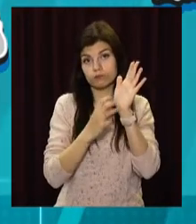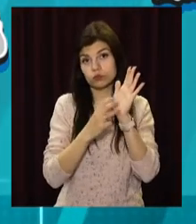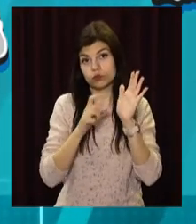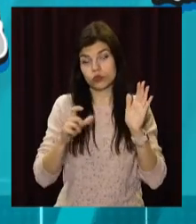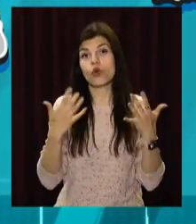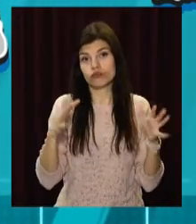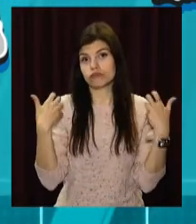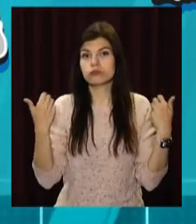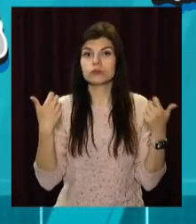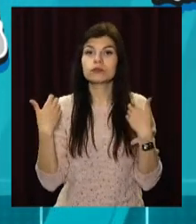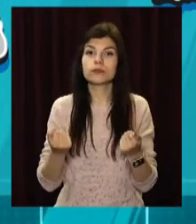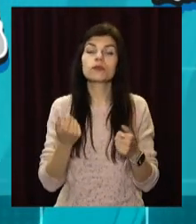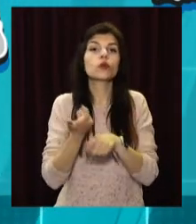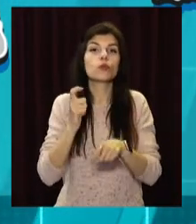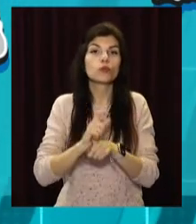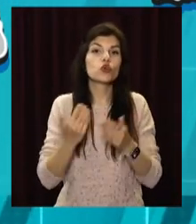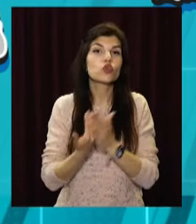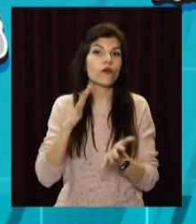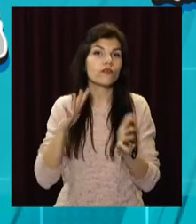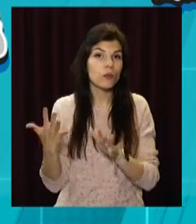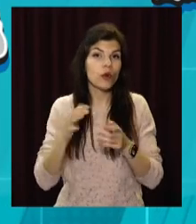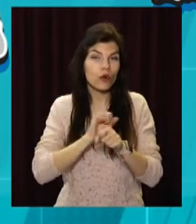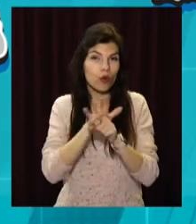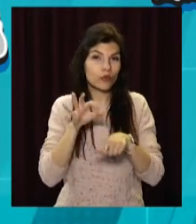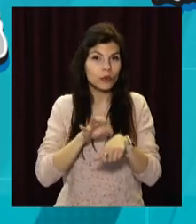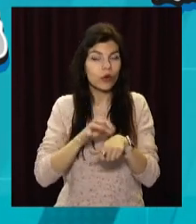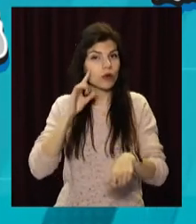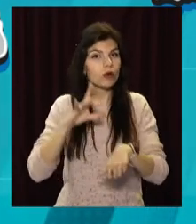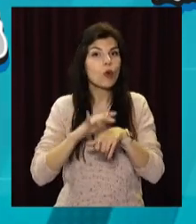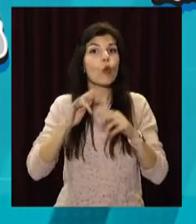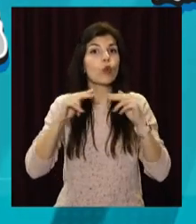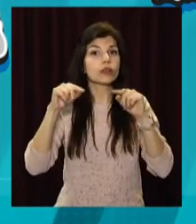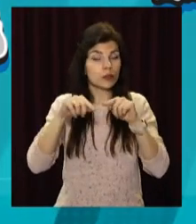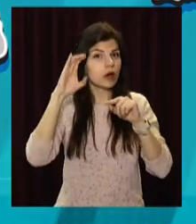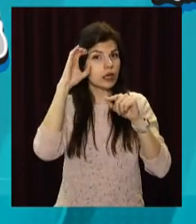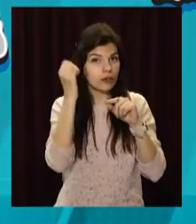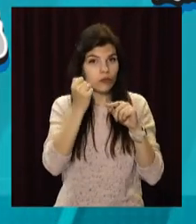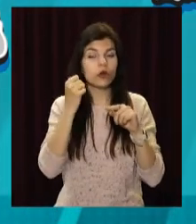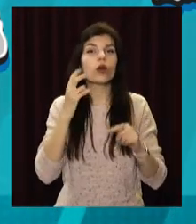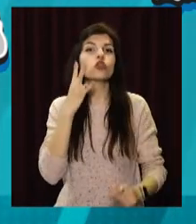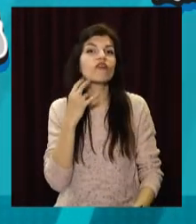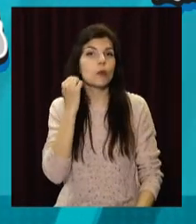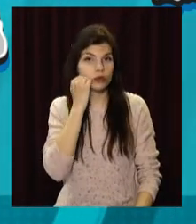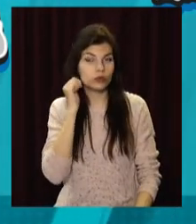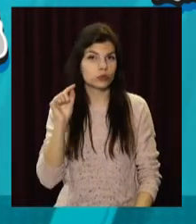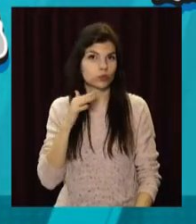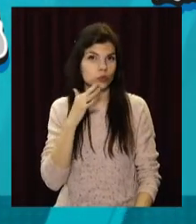регіону подолали хворобу. Найбільше нових випадків коронавірусу виявили у Дніпрі, Кривому Розі та